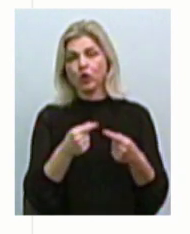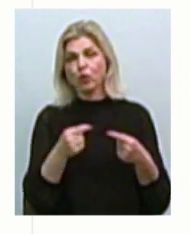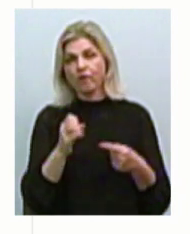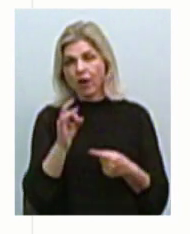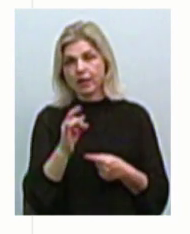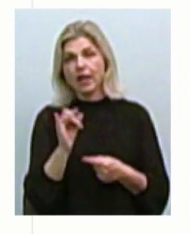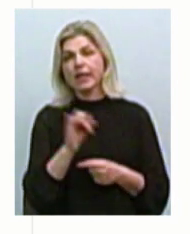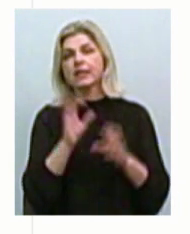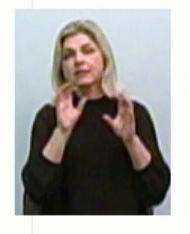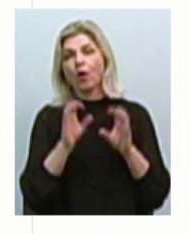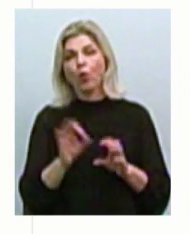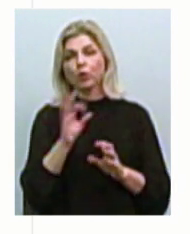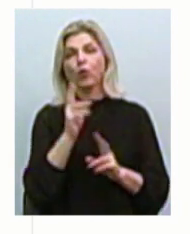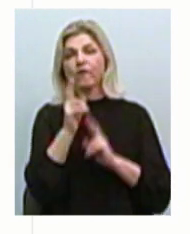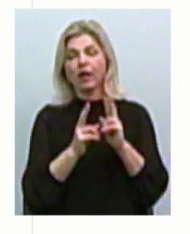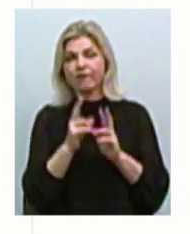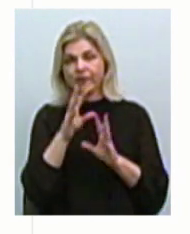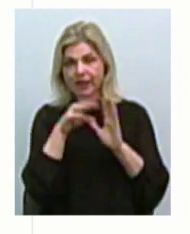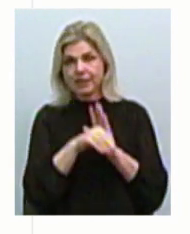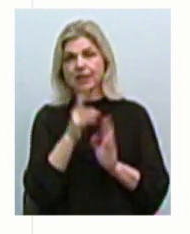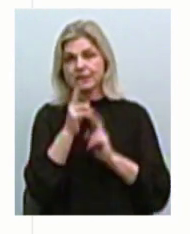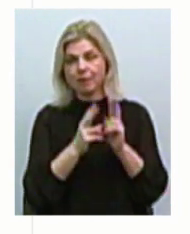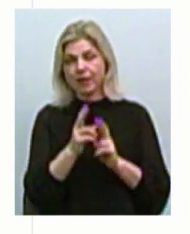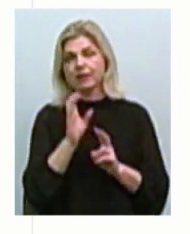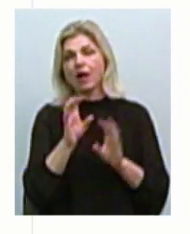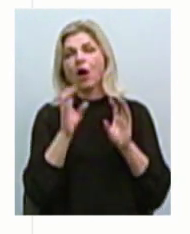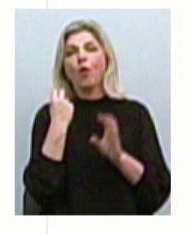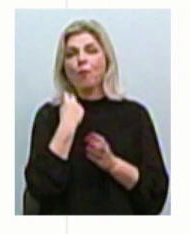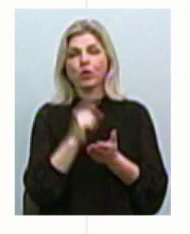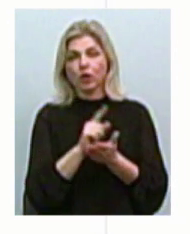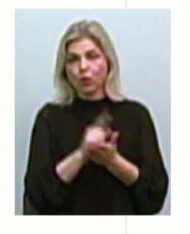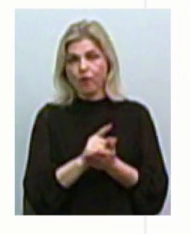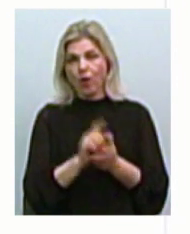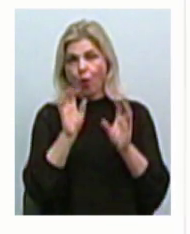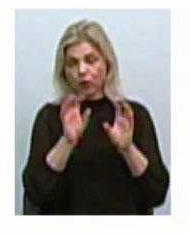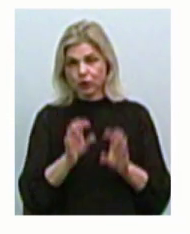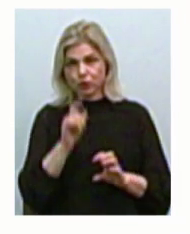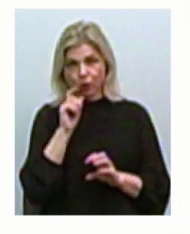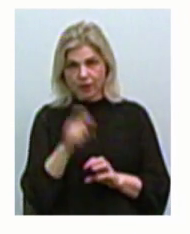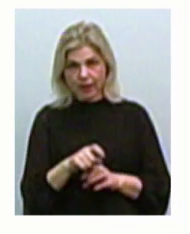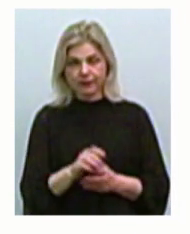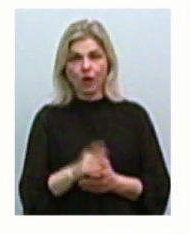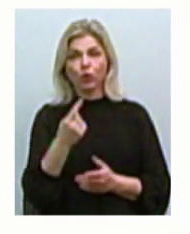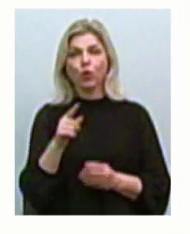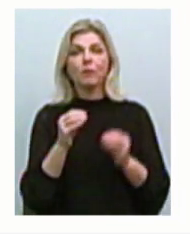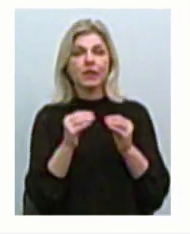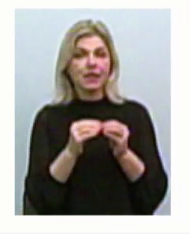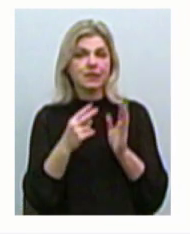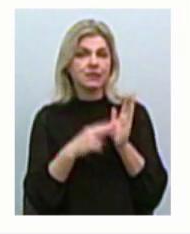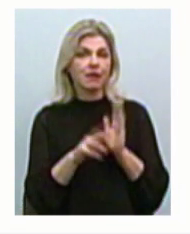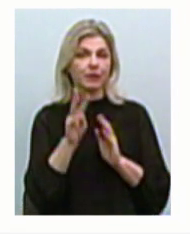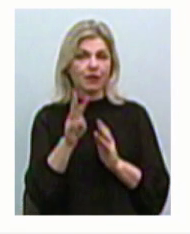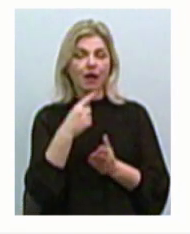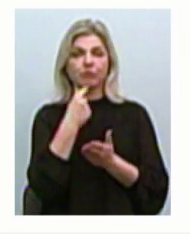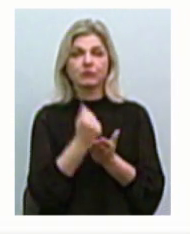та закон про внесення змін до Податкового кодексу України щодо детінізації розрахунків у сфері торгівлі і послуг номер 1073 прийняті